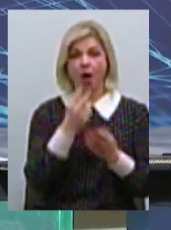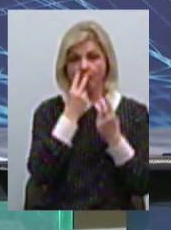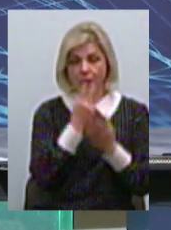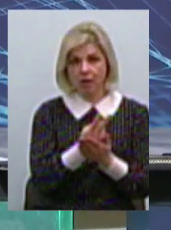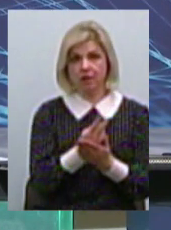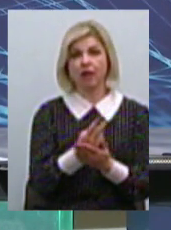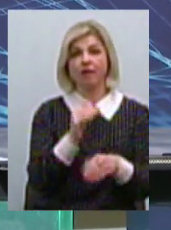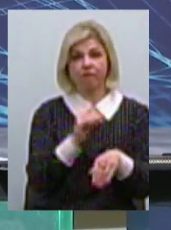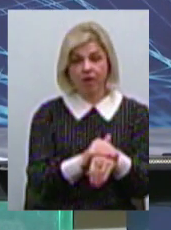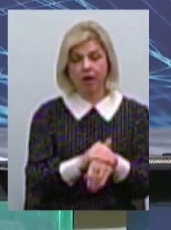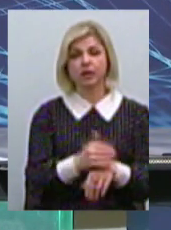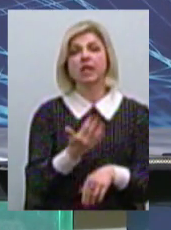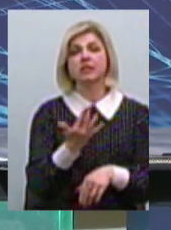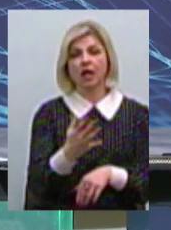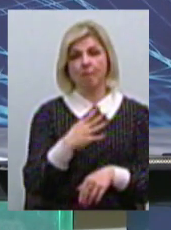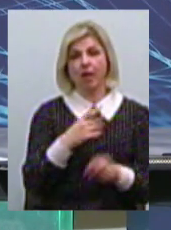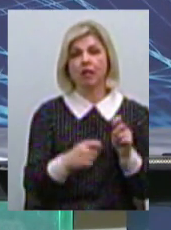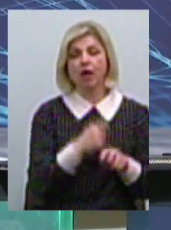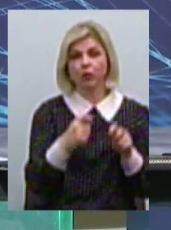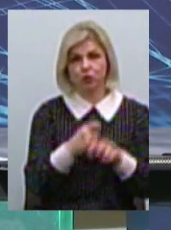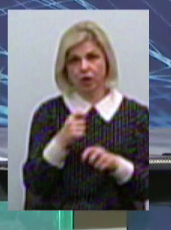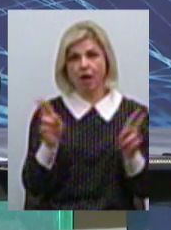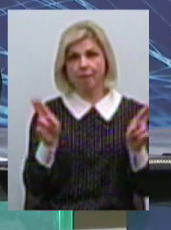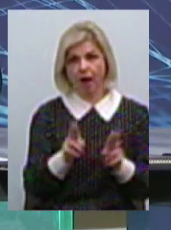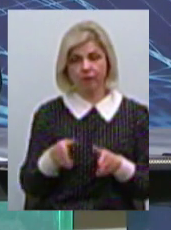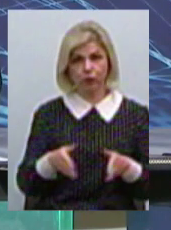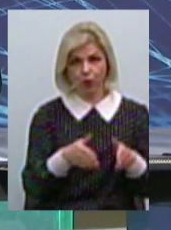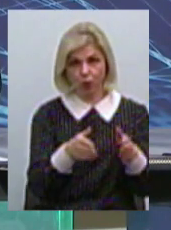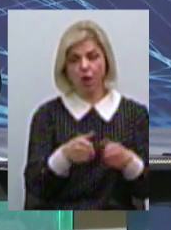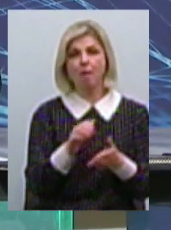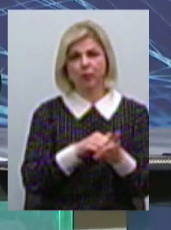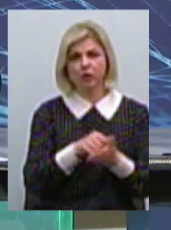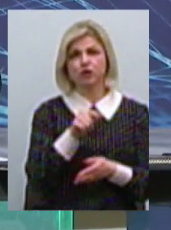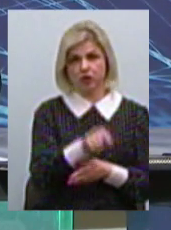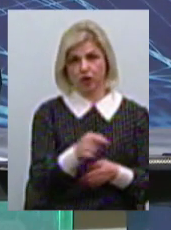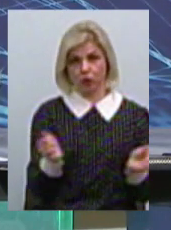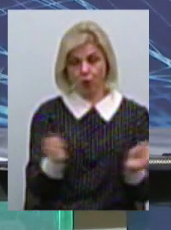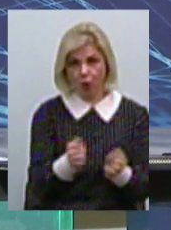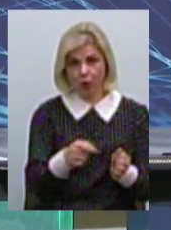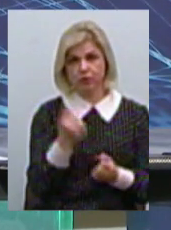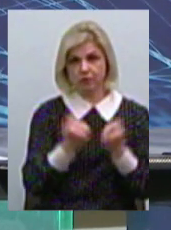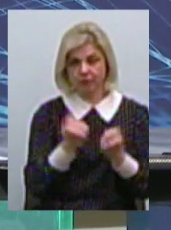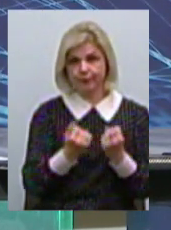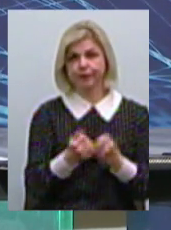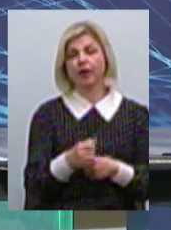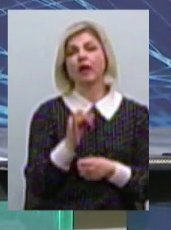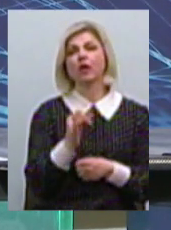статистика, скільки було порушень правил дорожнього руху саме за швидкісним режимом, і скільки